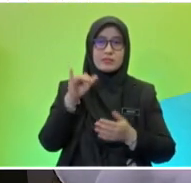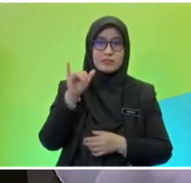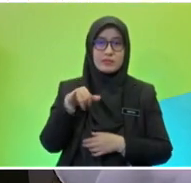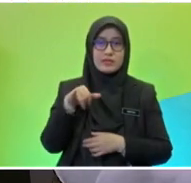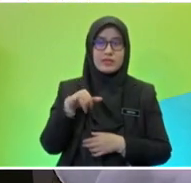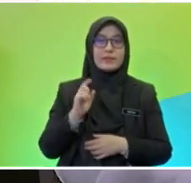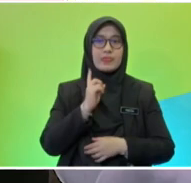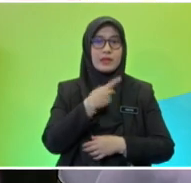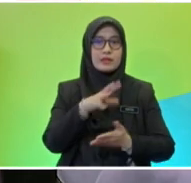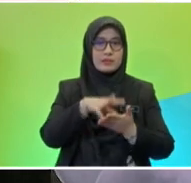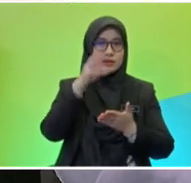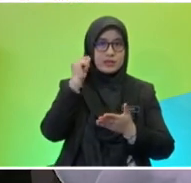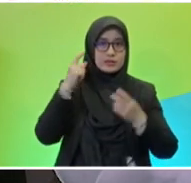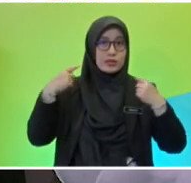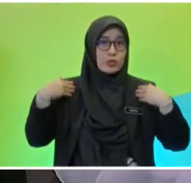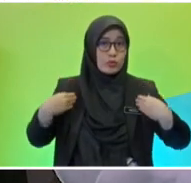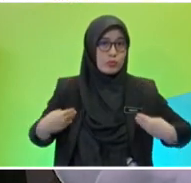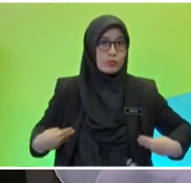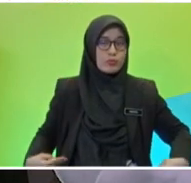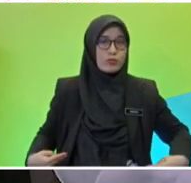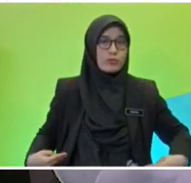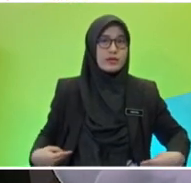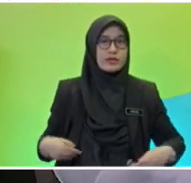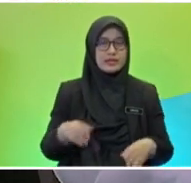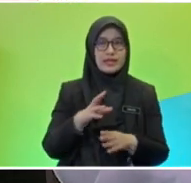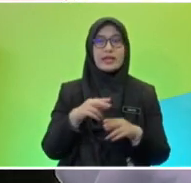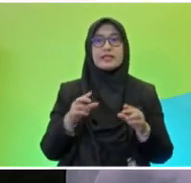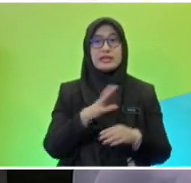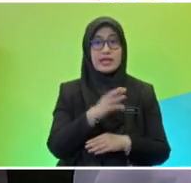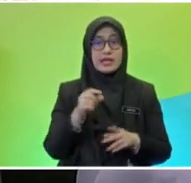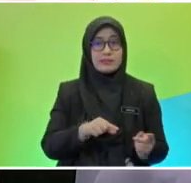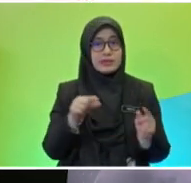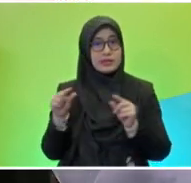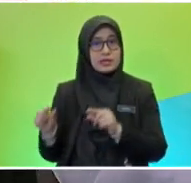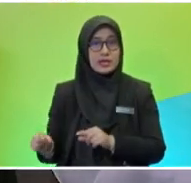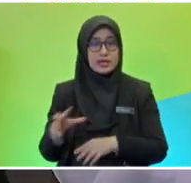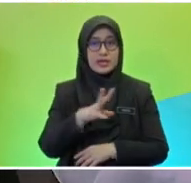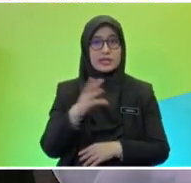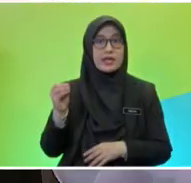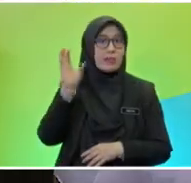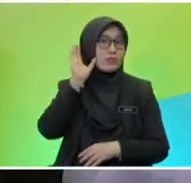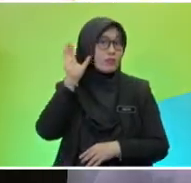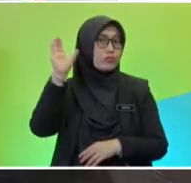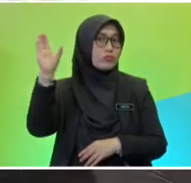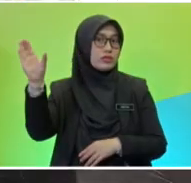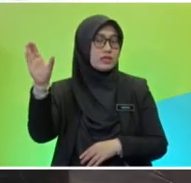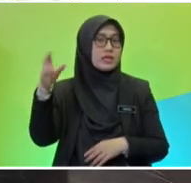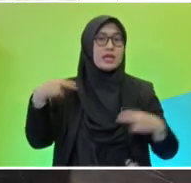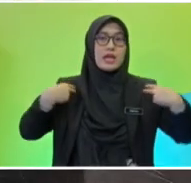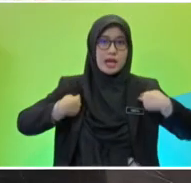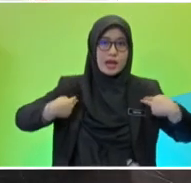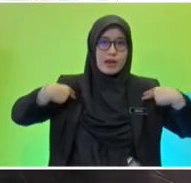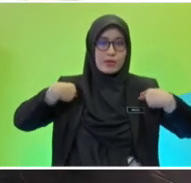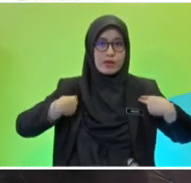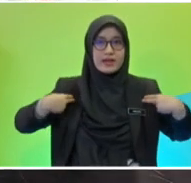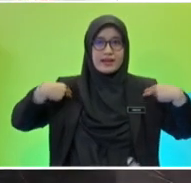haiwan. Tubuh badan haiwan, pergerakan haiwan, bunyi haiwan. Lepas tu kita buat gerak-gerak. Pergerakan? Ya, terbaiklah cikgu.